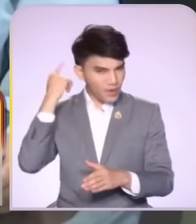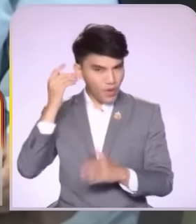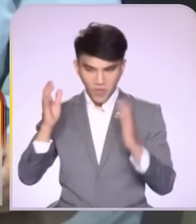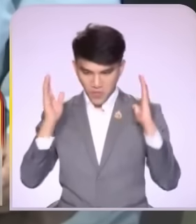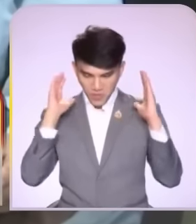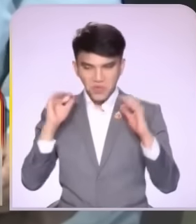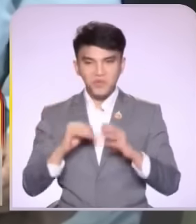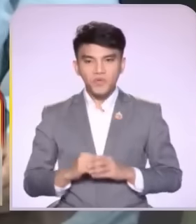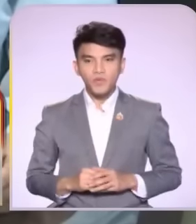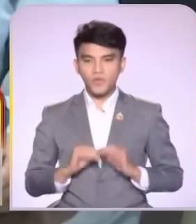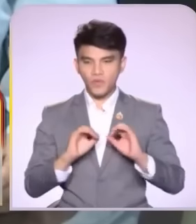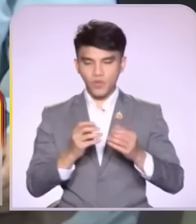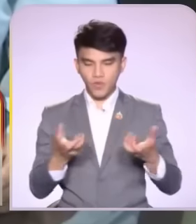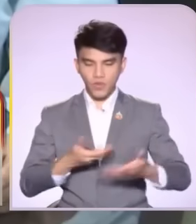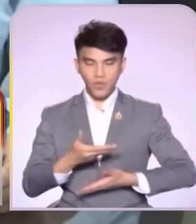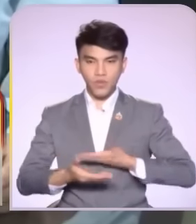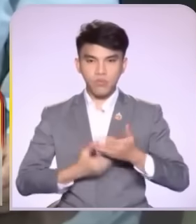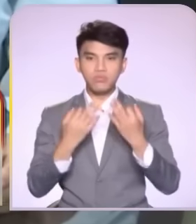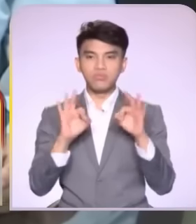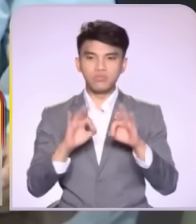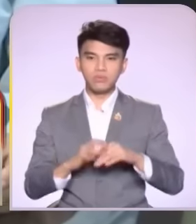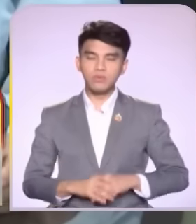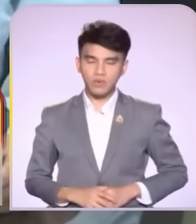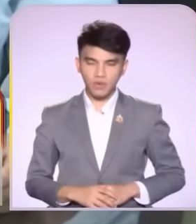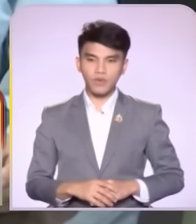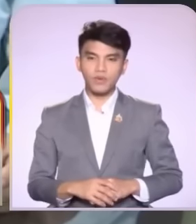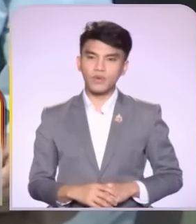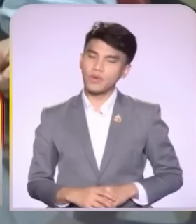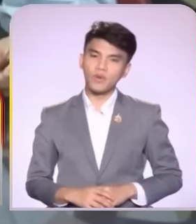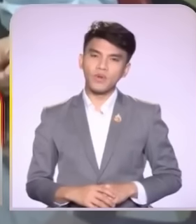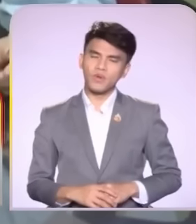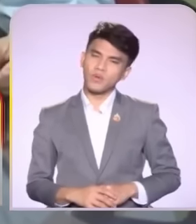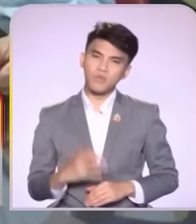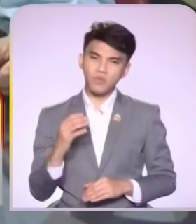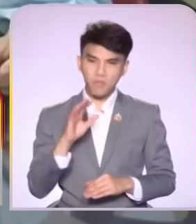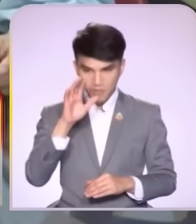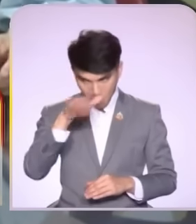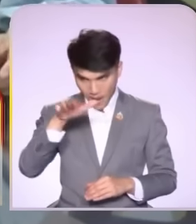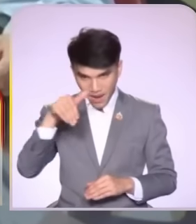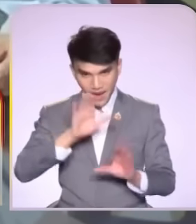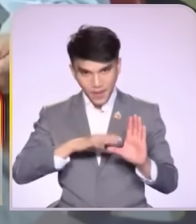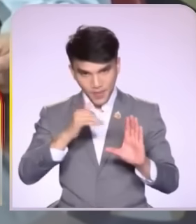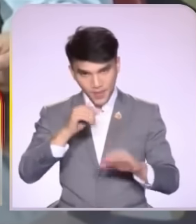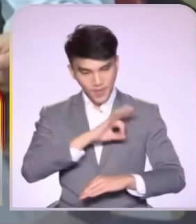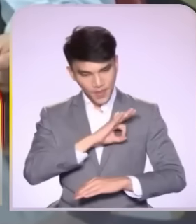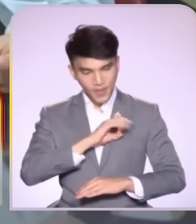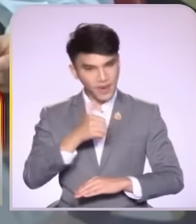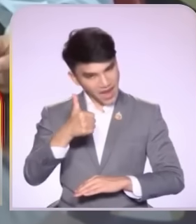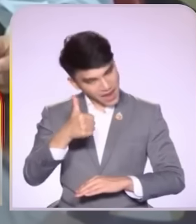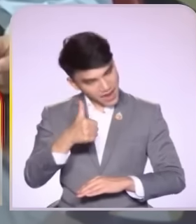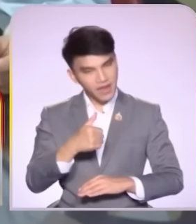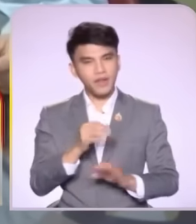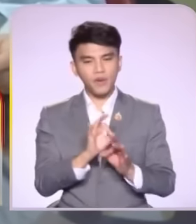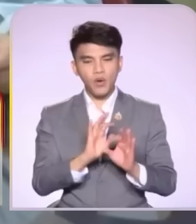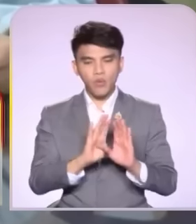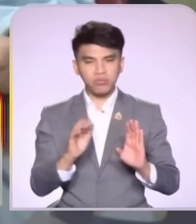ณาเข้ามาบอกสอนขายของออนไลน์ฟรีก็เลยติดต่อไปปุ๊บมาสิมาสมัครเป็นสมาชิกกันเปิด